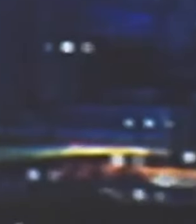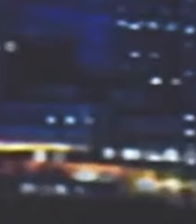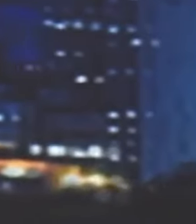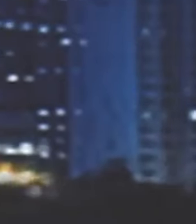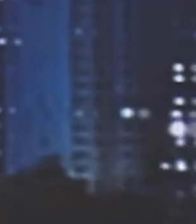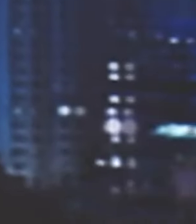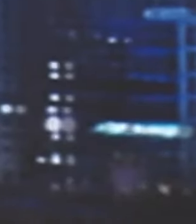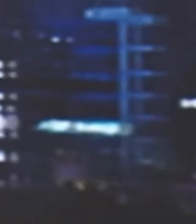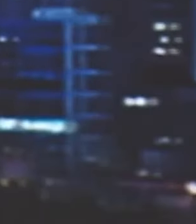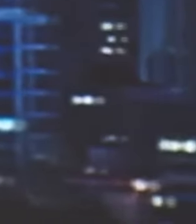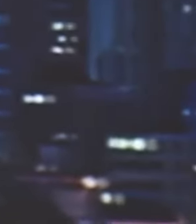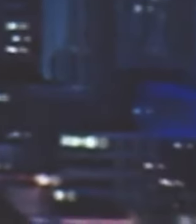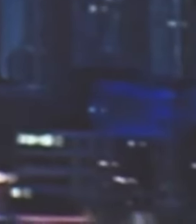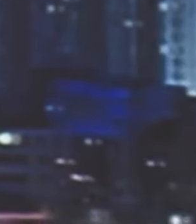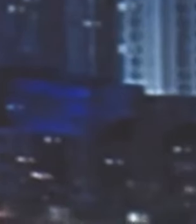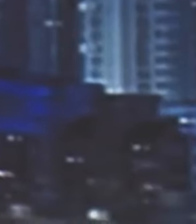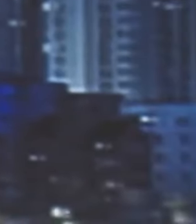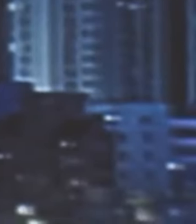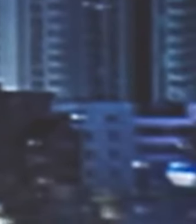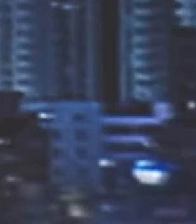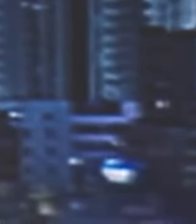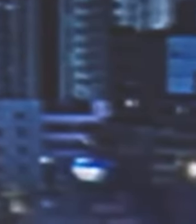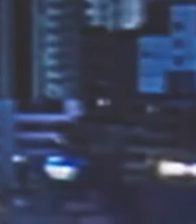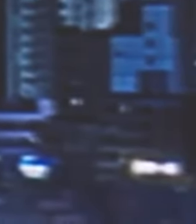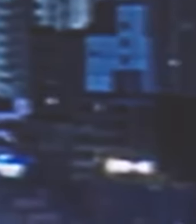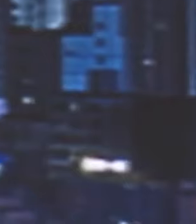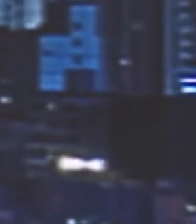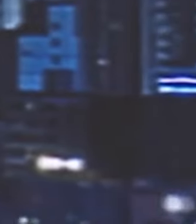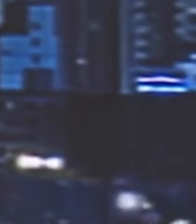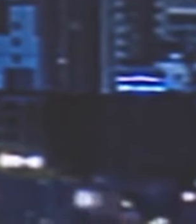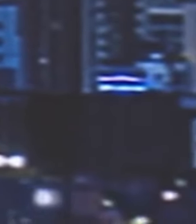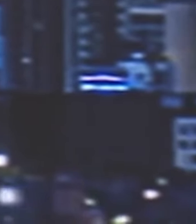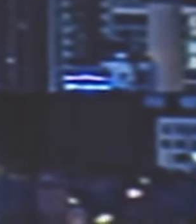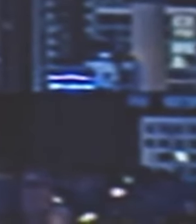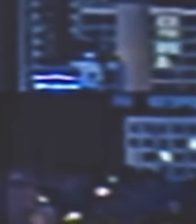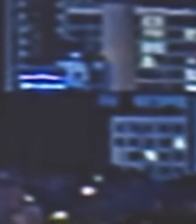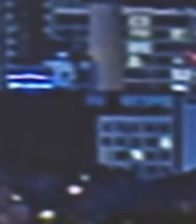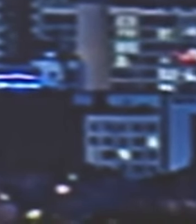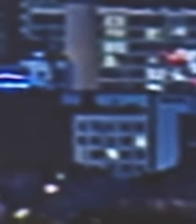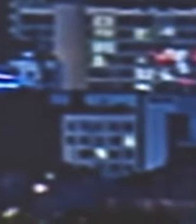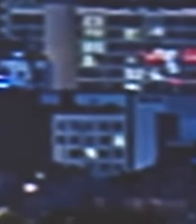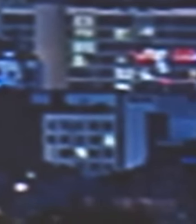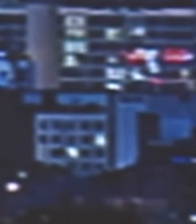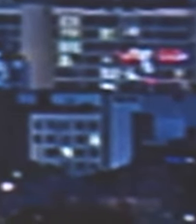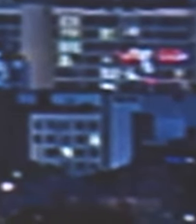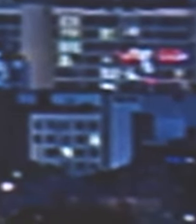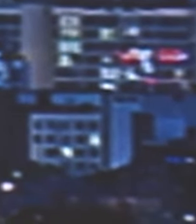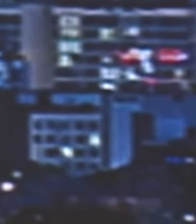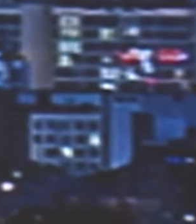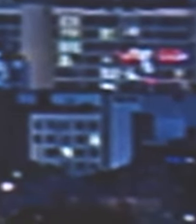JTBC 뉴스를 시청해주신 여러분 고맙습니다. 저희는 저녁 6시 50분 뉴스룸에서 뵙겠습니다.